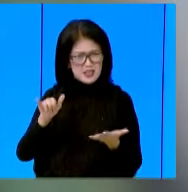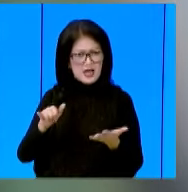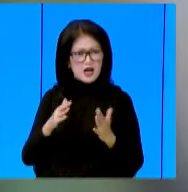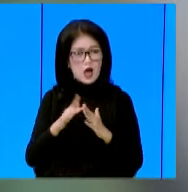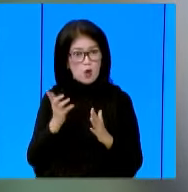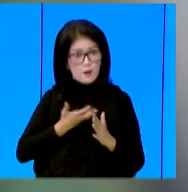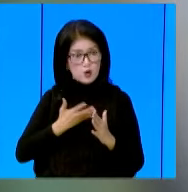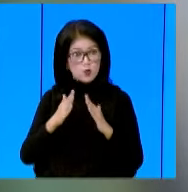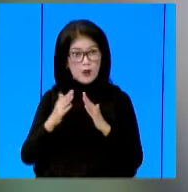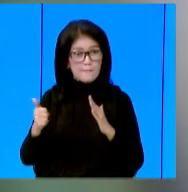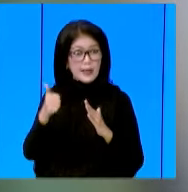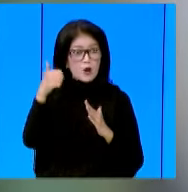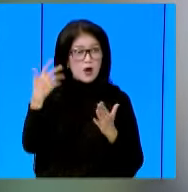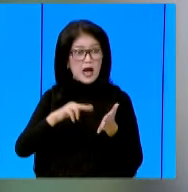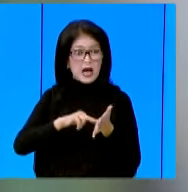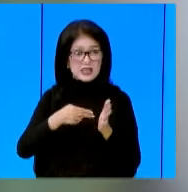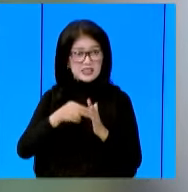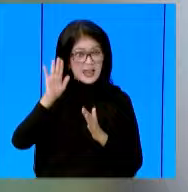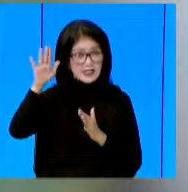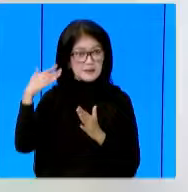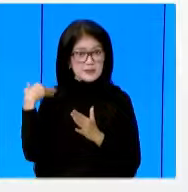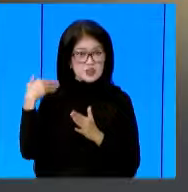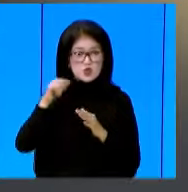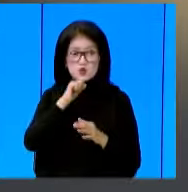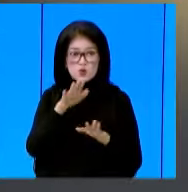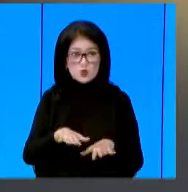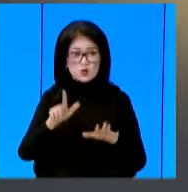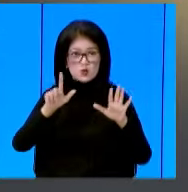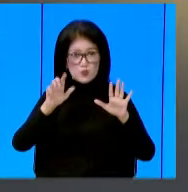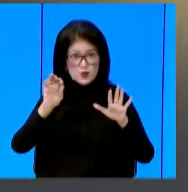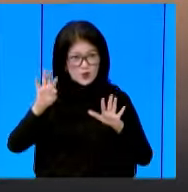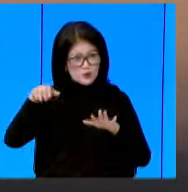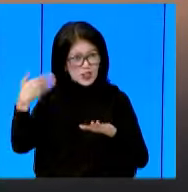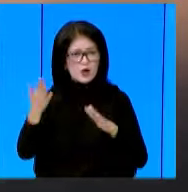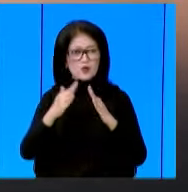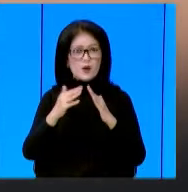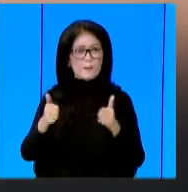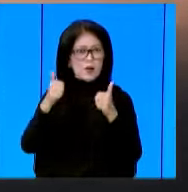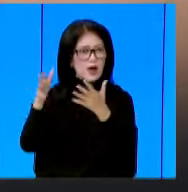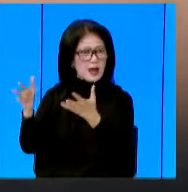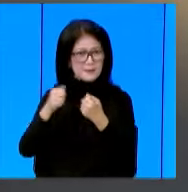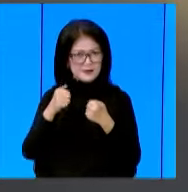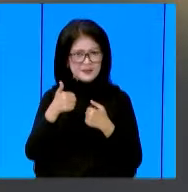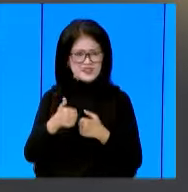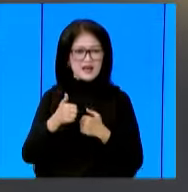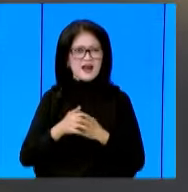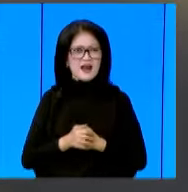Bapak pensiunnya di umur 700 tahun Pak, baru dapat rumah mewah tuh. Ngomongin soal Tapera, gue tuh jadi pengen nyanyi